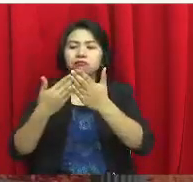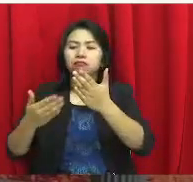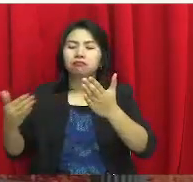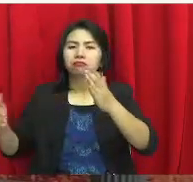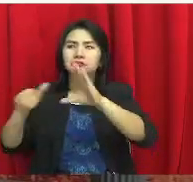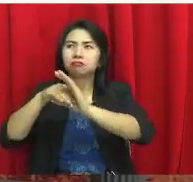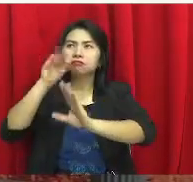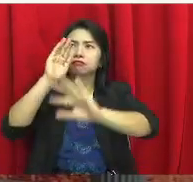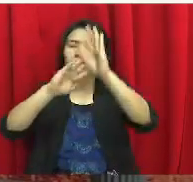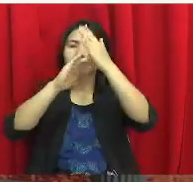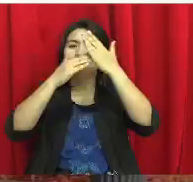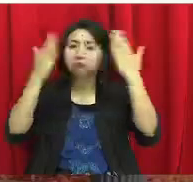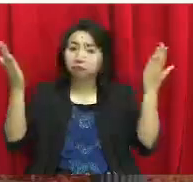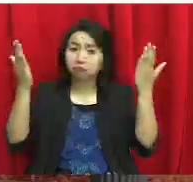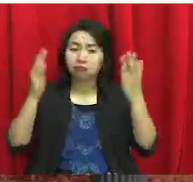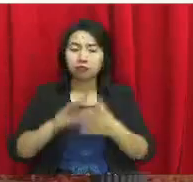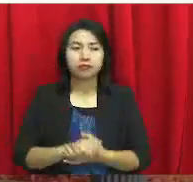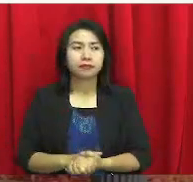Sorry.